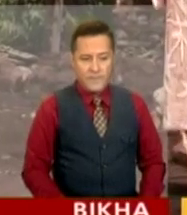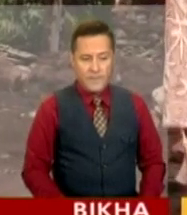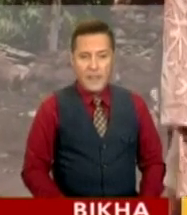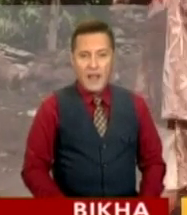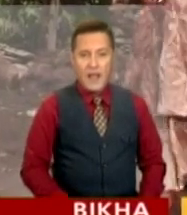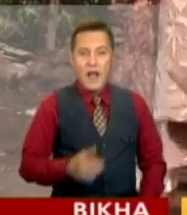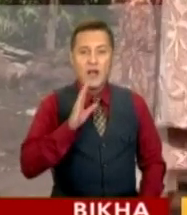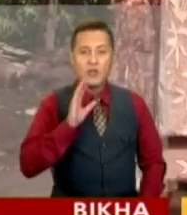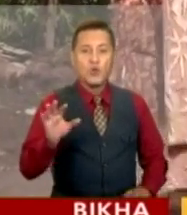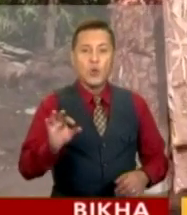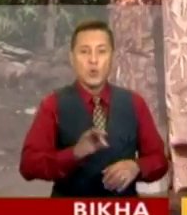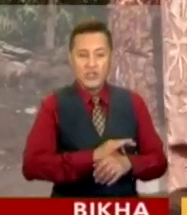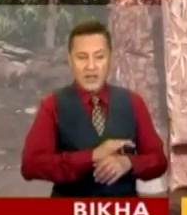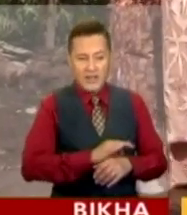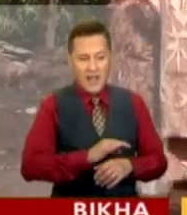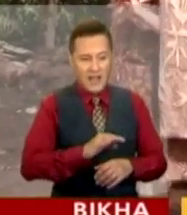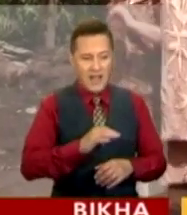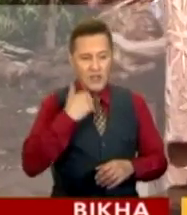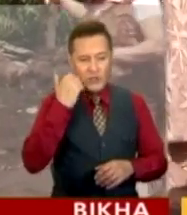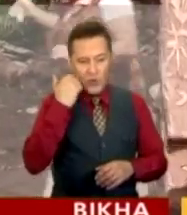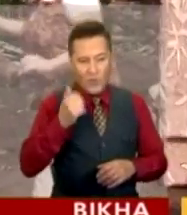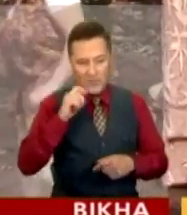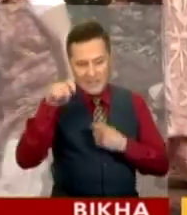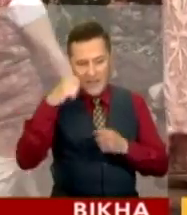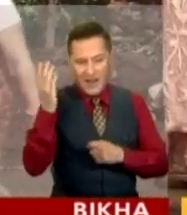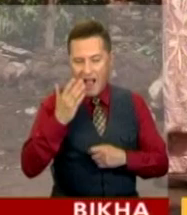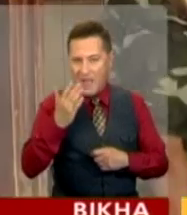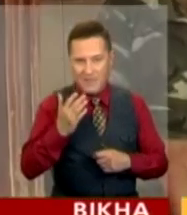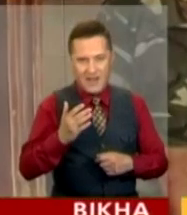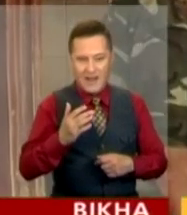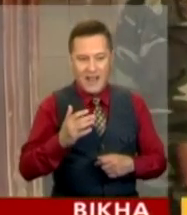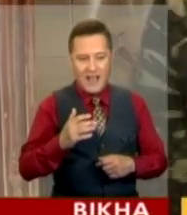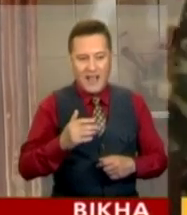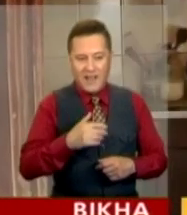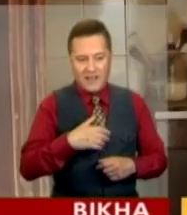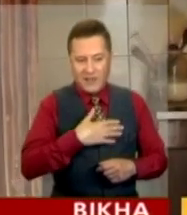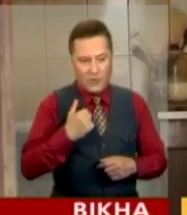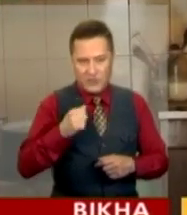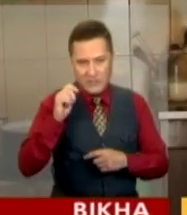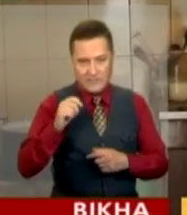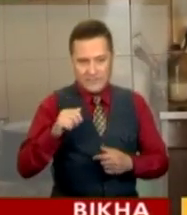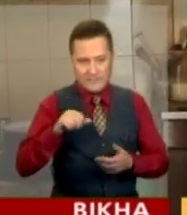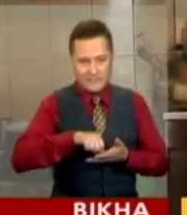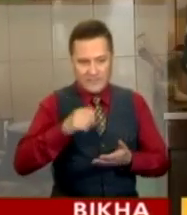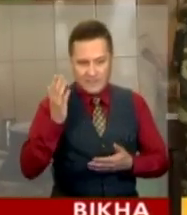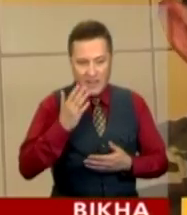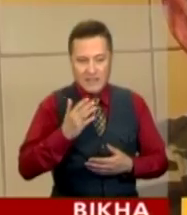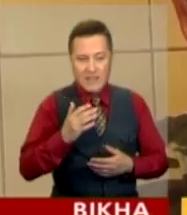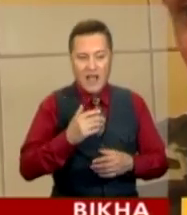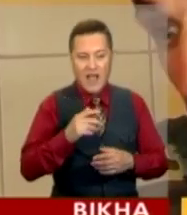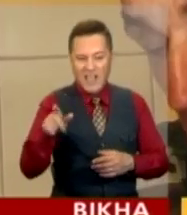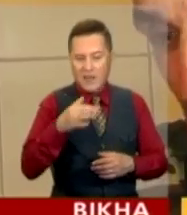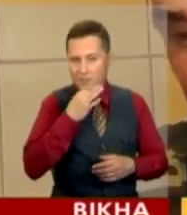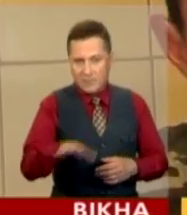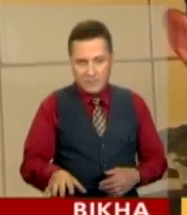Миколина дружина Роксолана соромиться камери і чоловіків вибір воліє не обговорювати. З усього видно, що вчинок коханого їй не до душі. Ну,